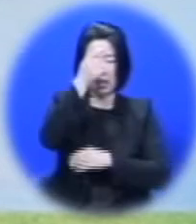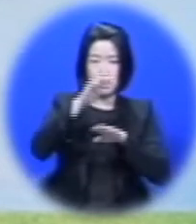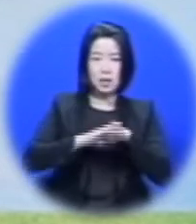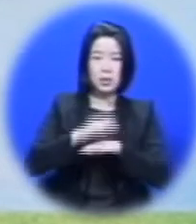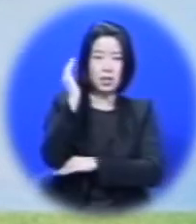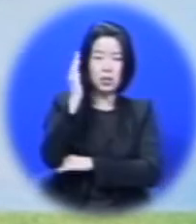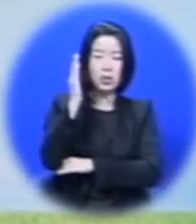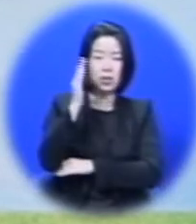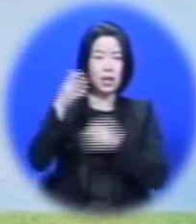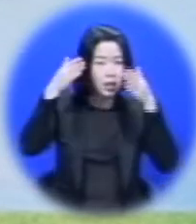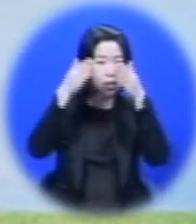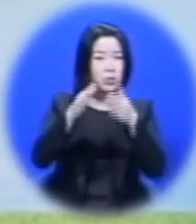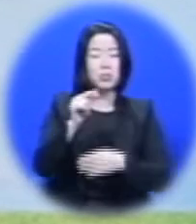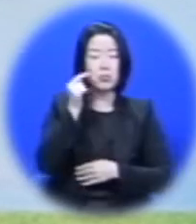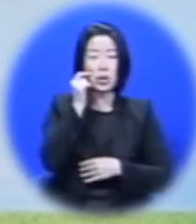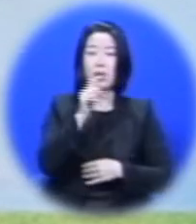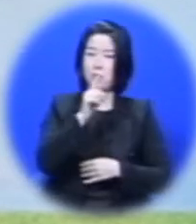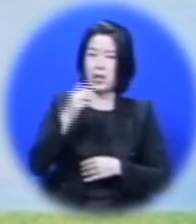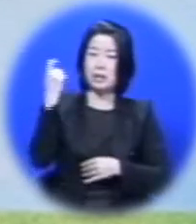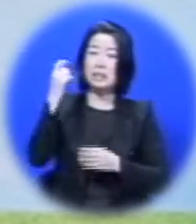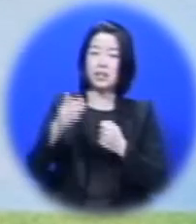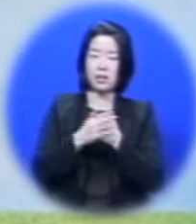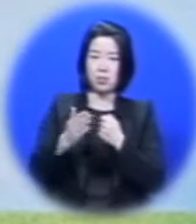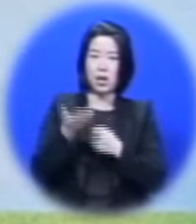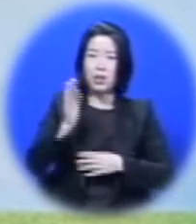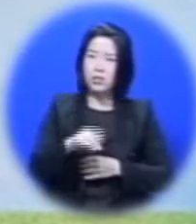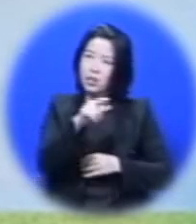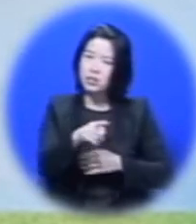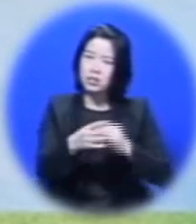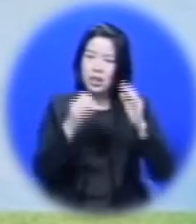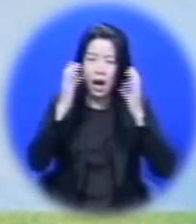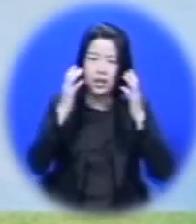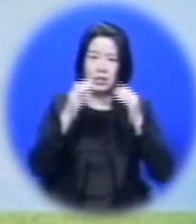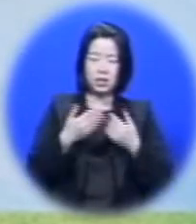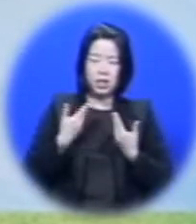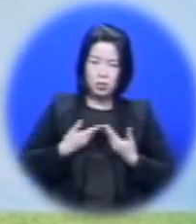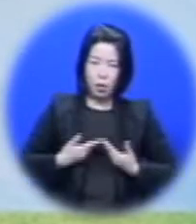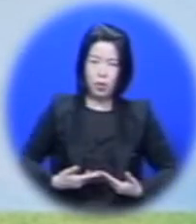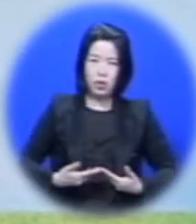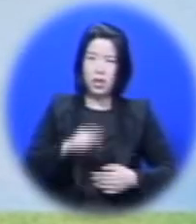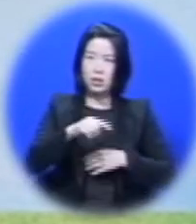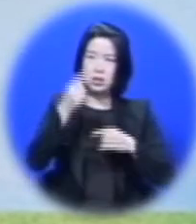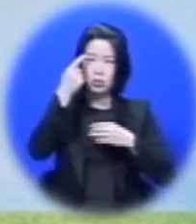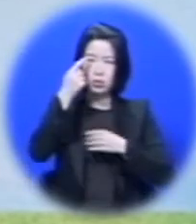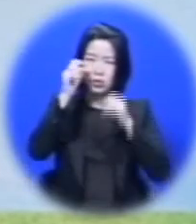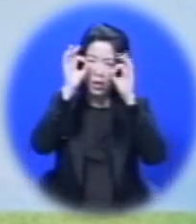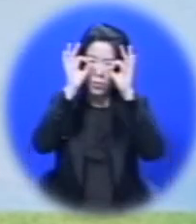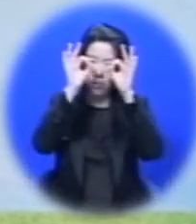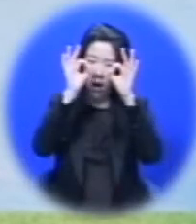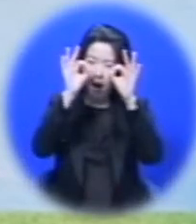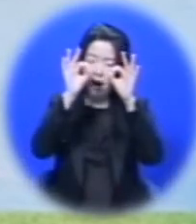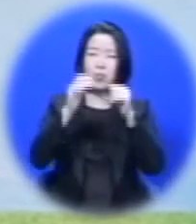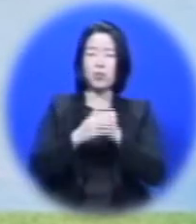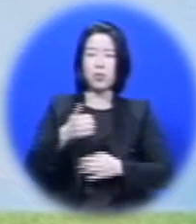집중하지 못한다고 그러잖아요. 그런데 그 아이들이 그렇게 조용히 그 눈망울을 또렷또렷하게